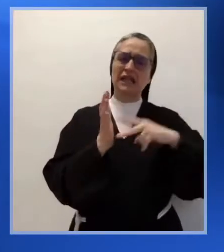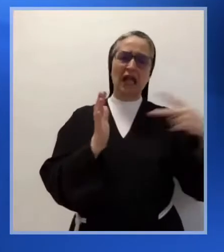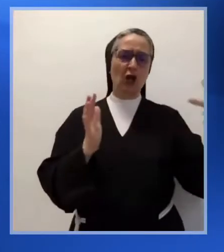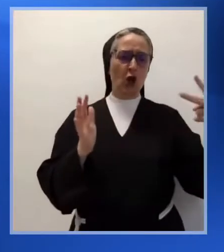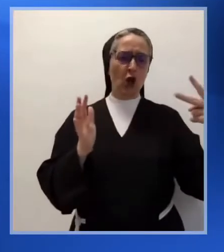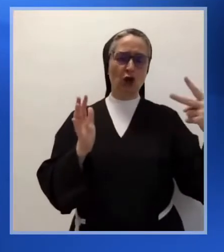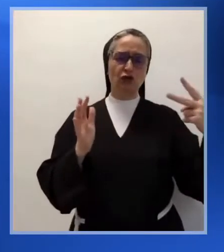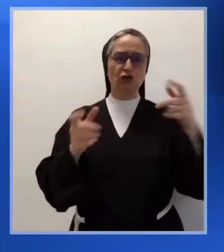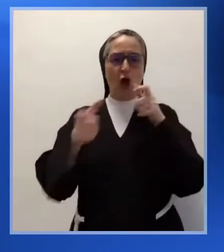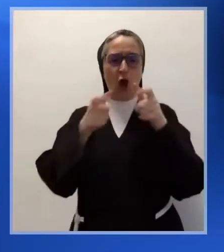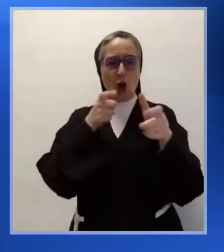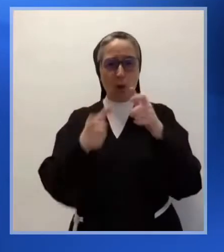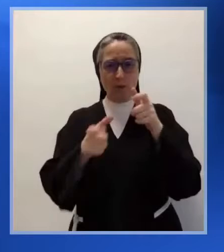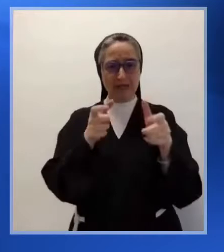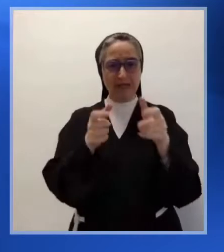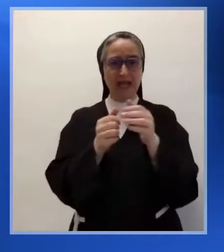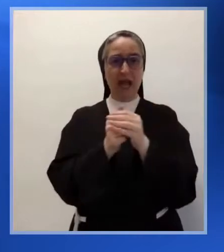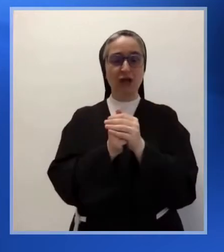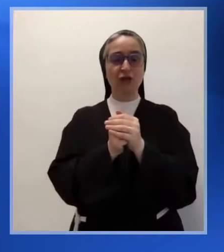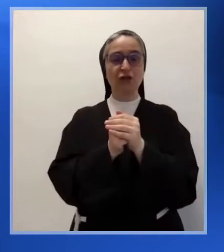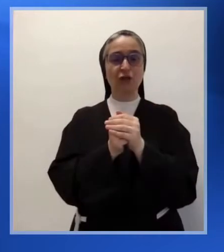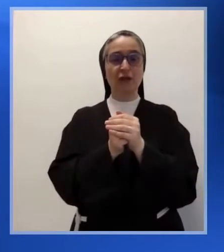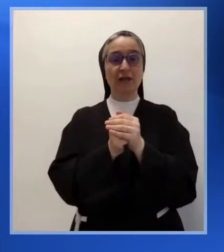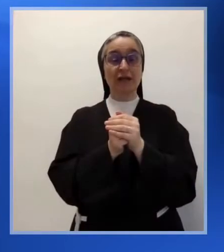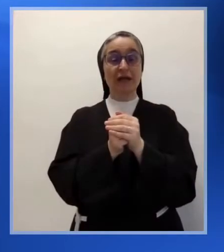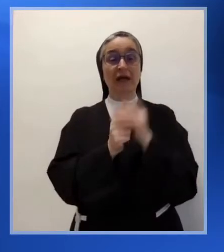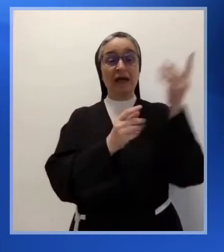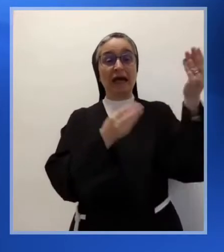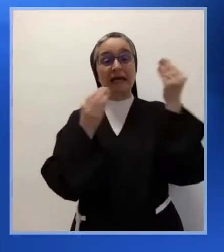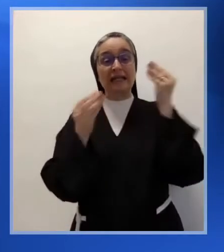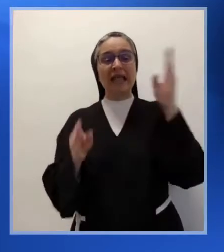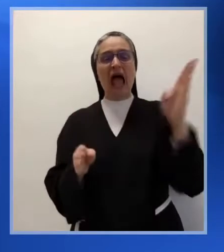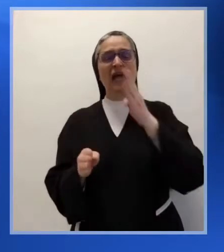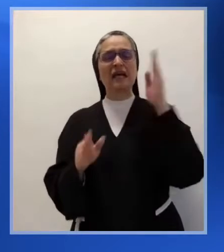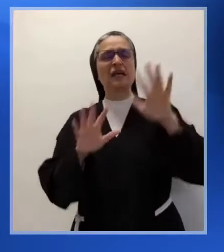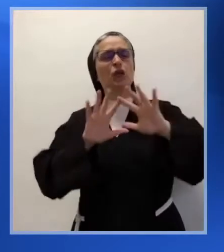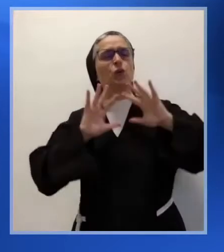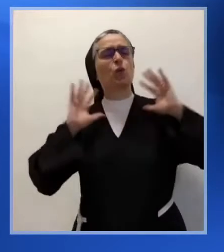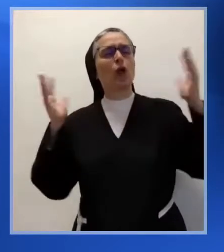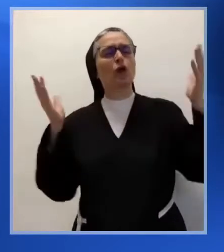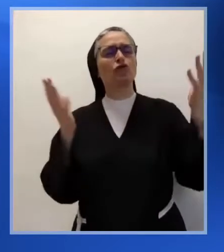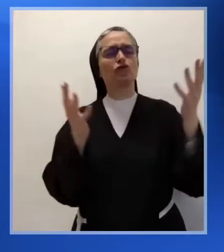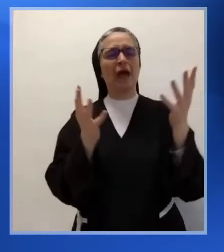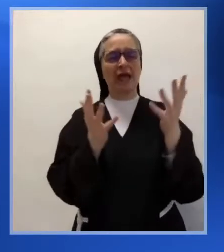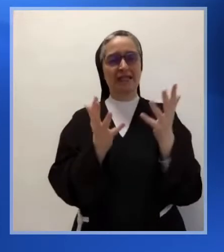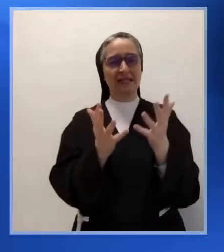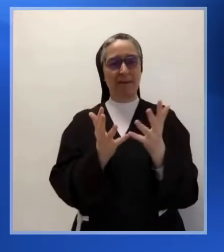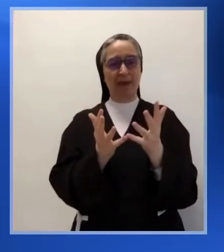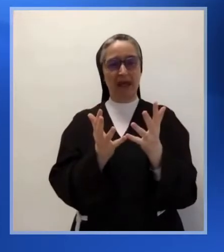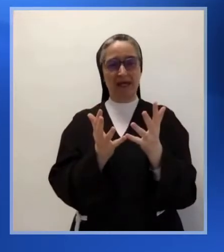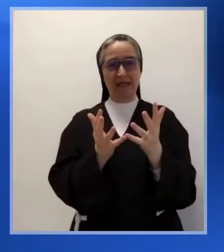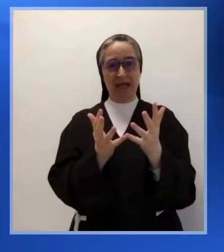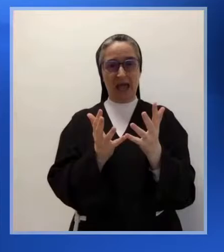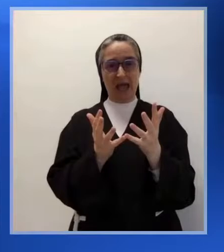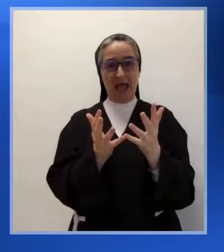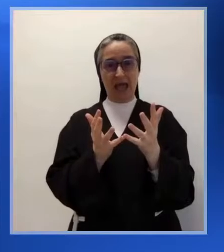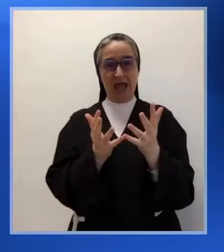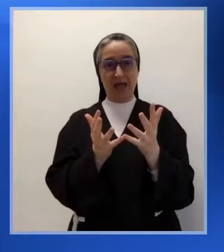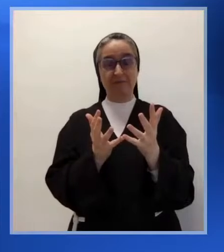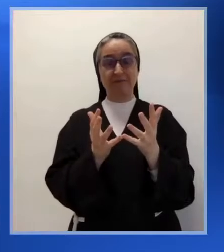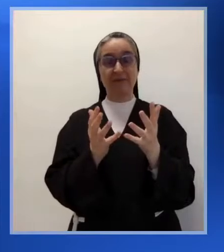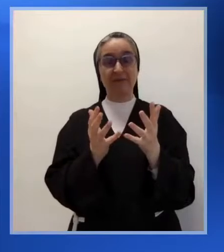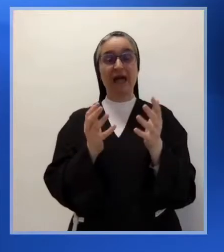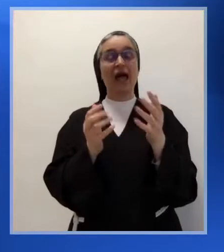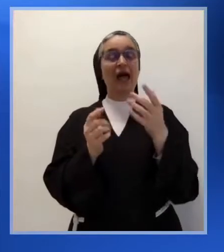di comunicazione, concede l'indulgenza plenaria nella forma